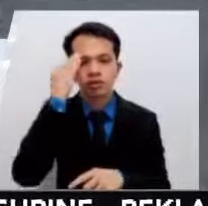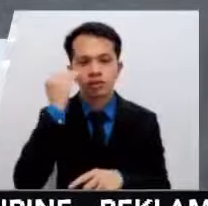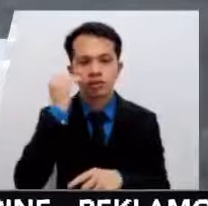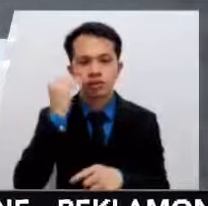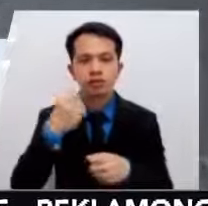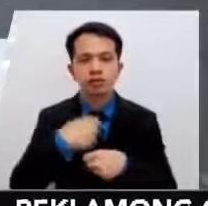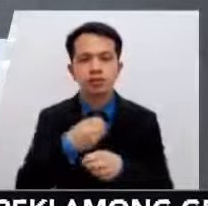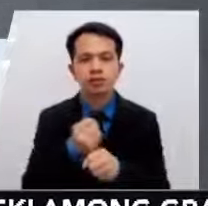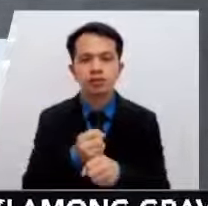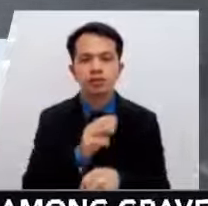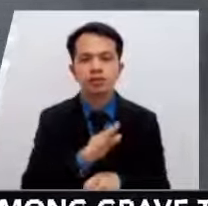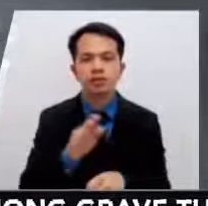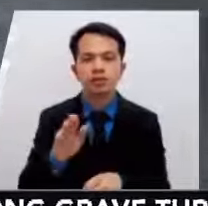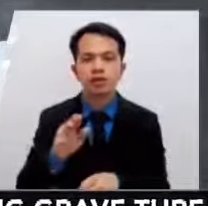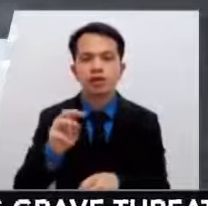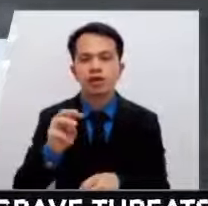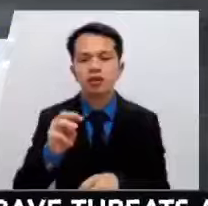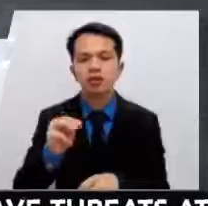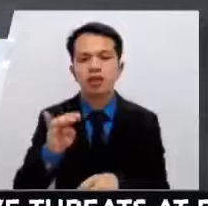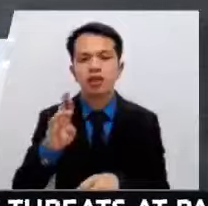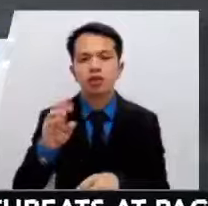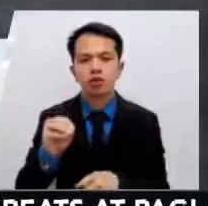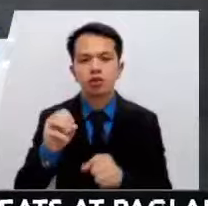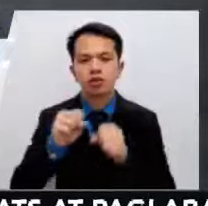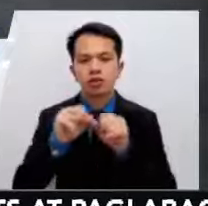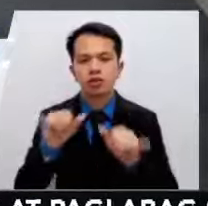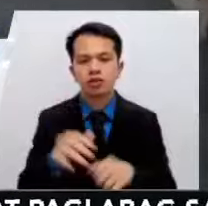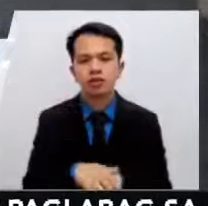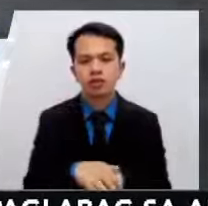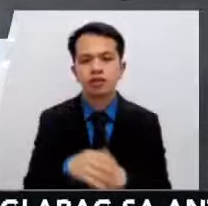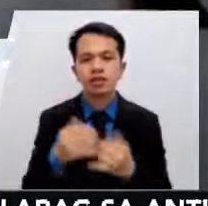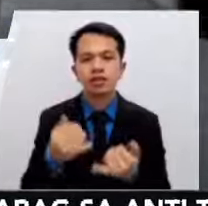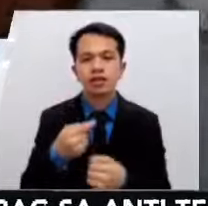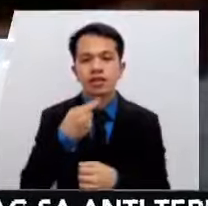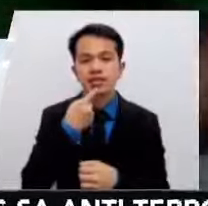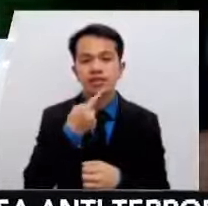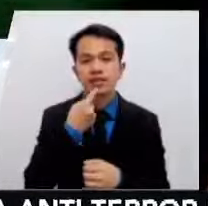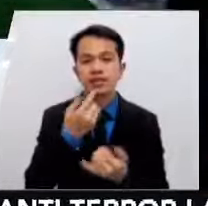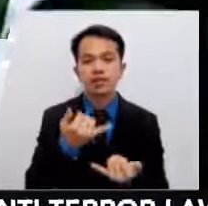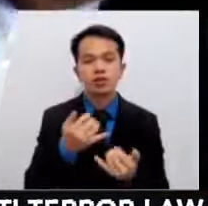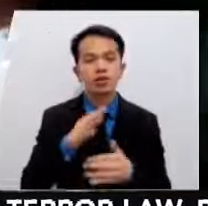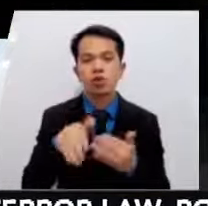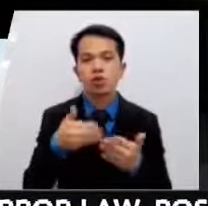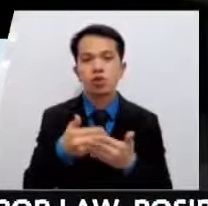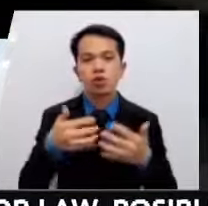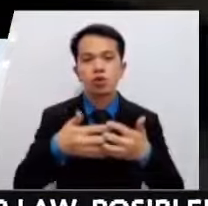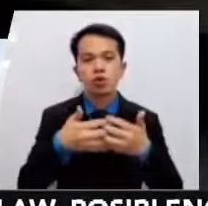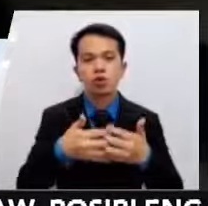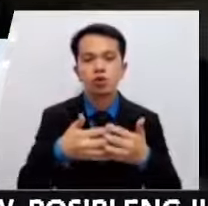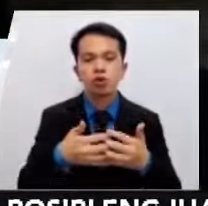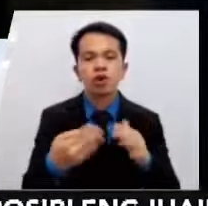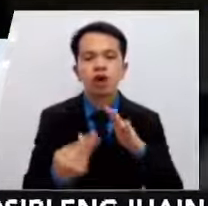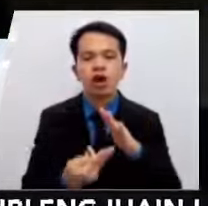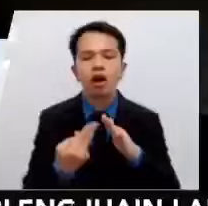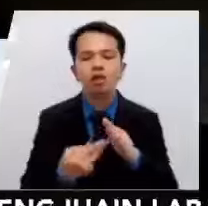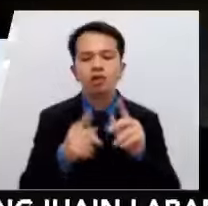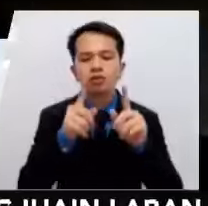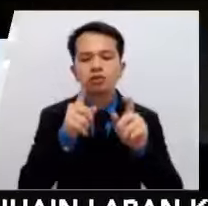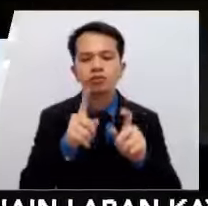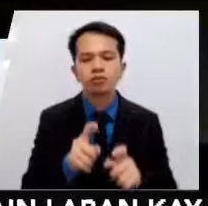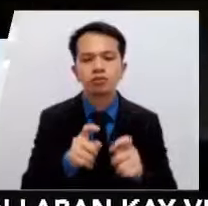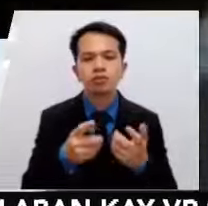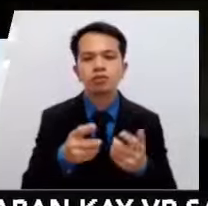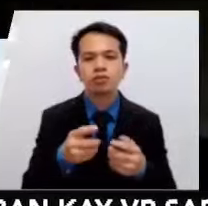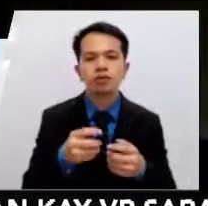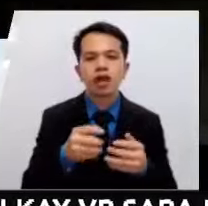Miro Systems. Ayon kay COMELEC Chairman George Erwin Garcia, lahat ng makina ay sumasailalim sa hardware acceptance